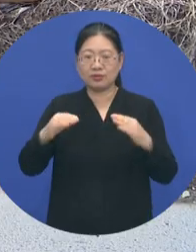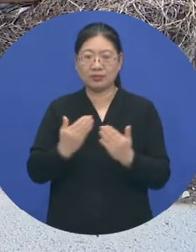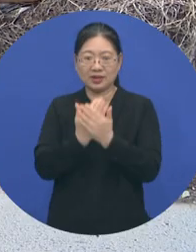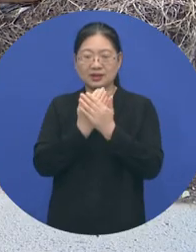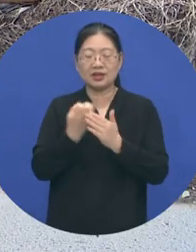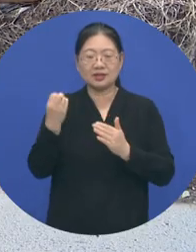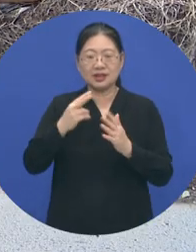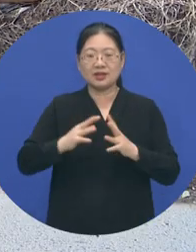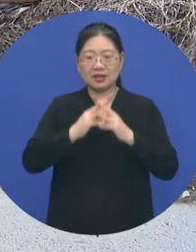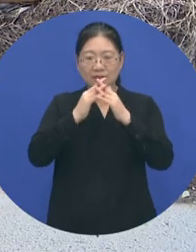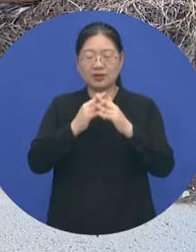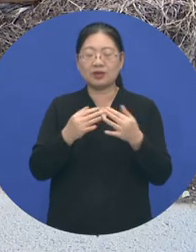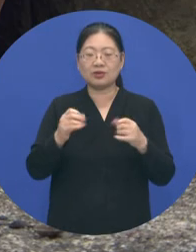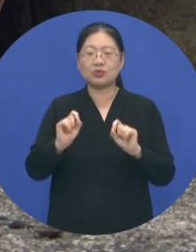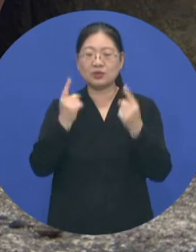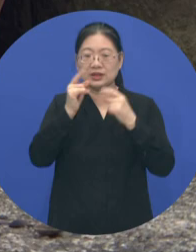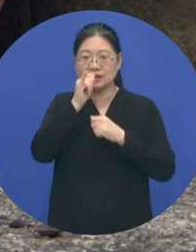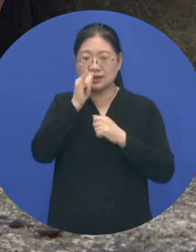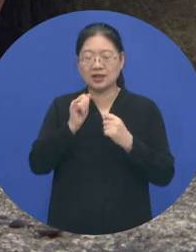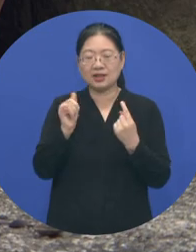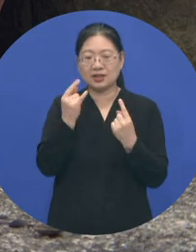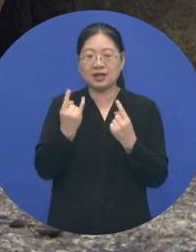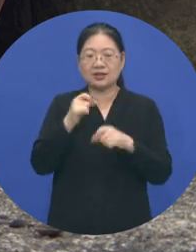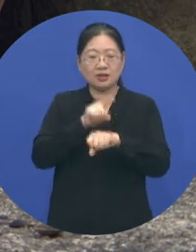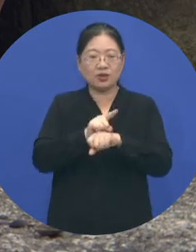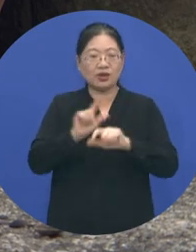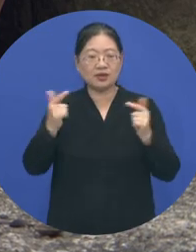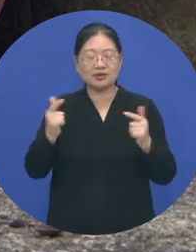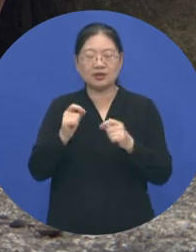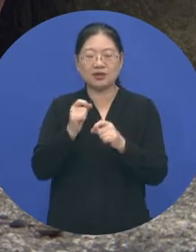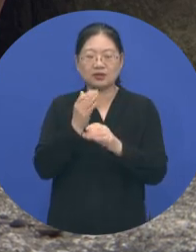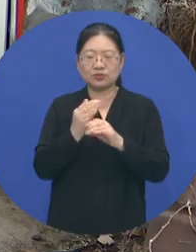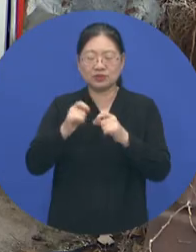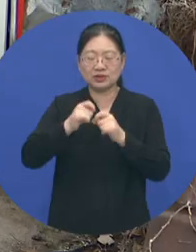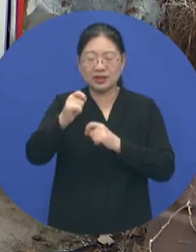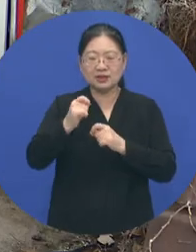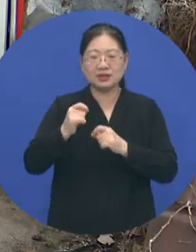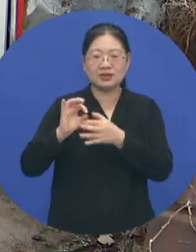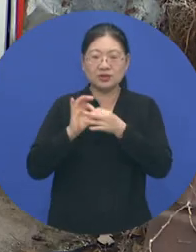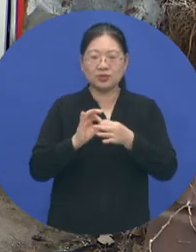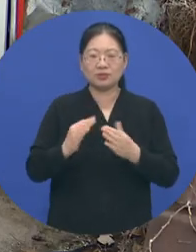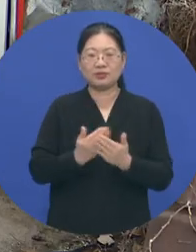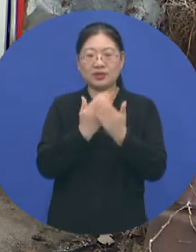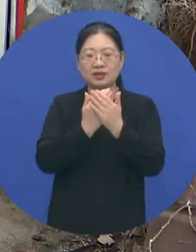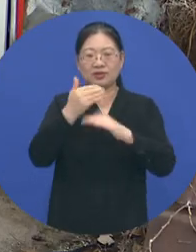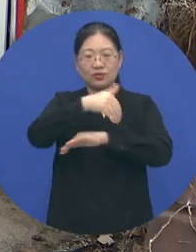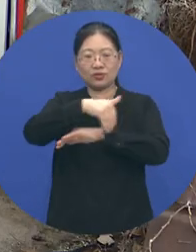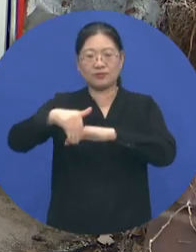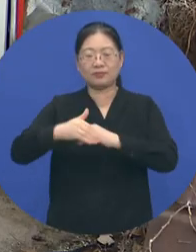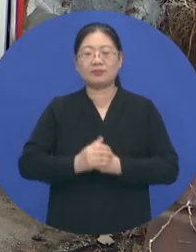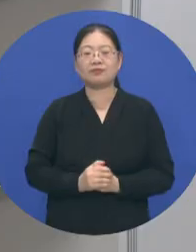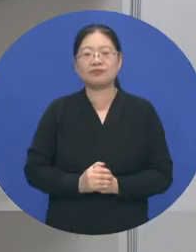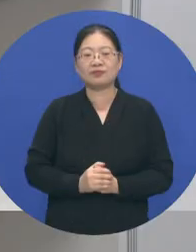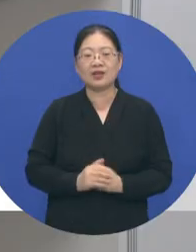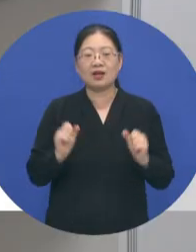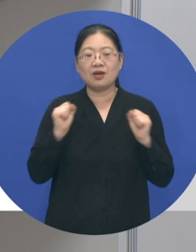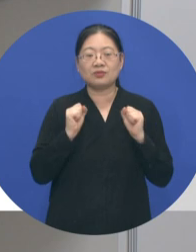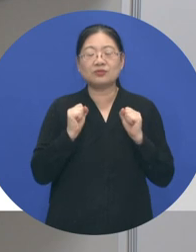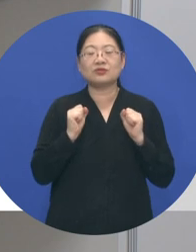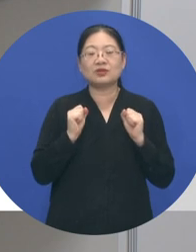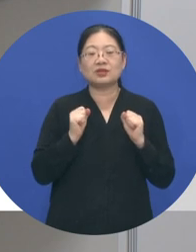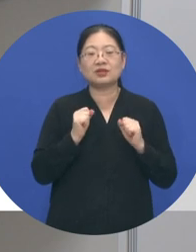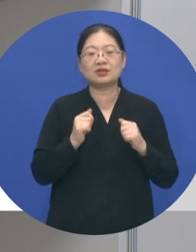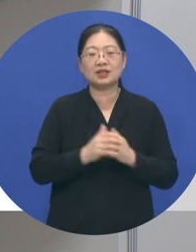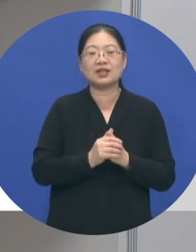대개발 계획이 서로 맞물리며 일회성 민원중심 개발이 아닌 중장기적인 지속발전을 견인해 나갈 전망. 북부